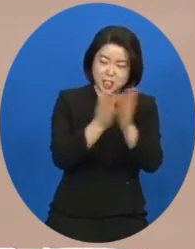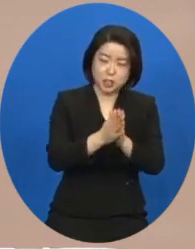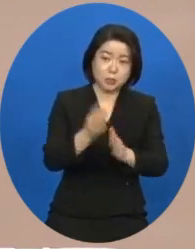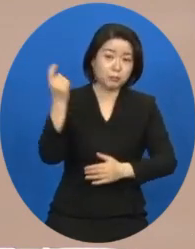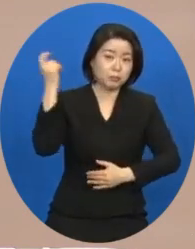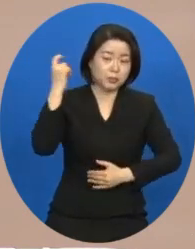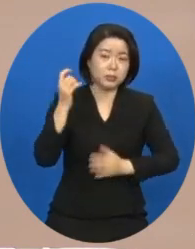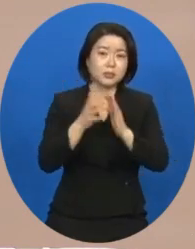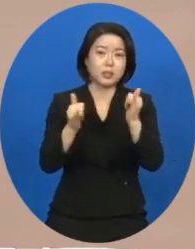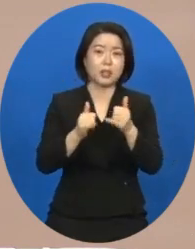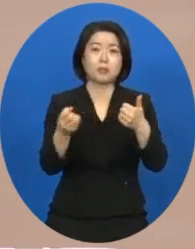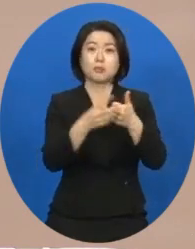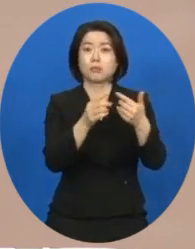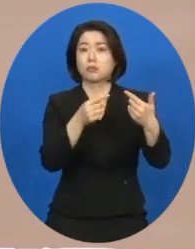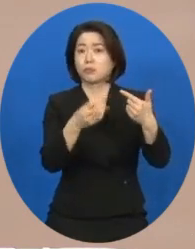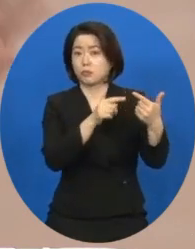니고데모인데